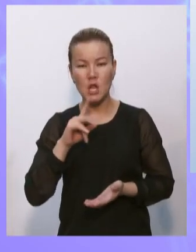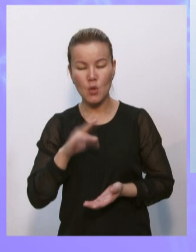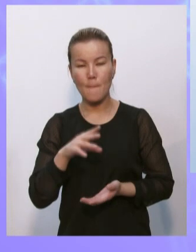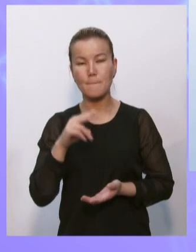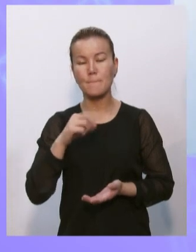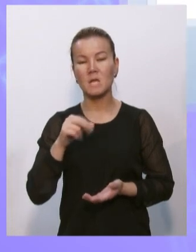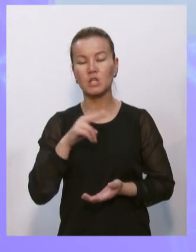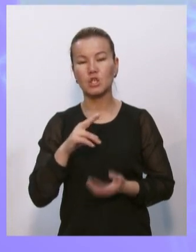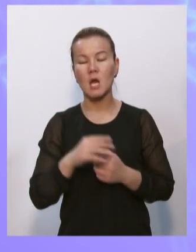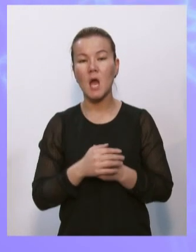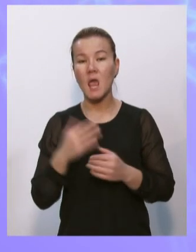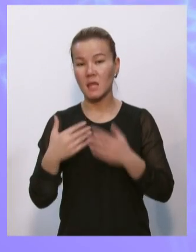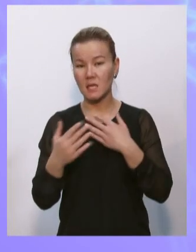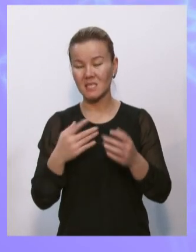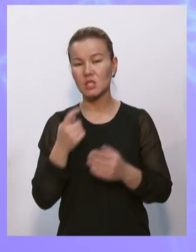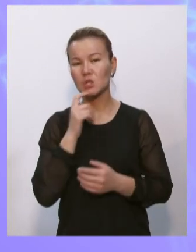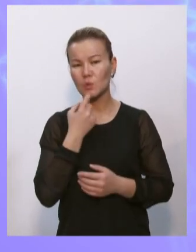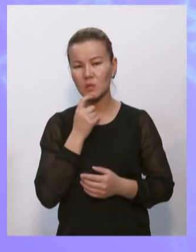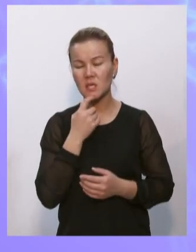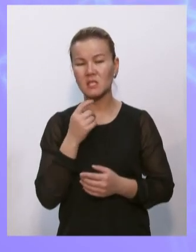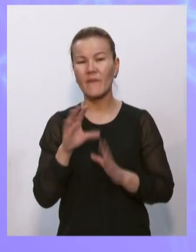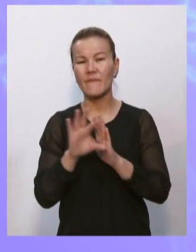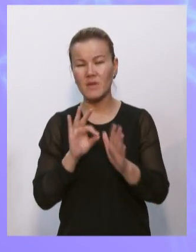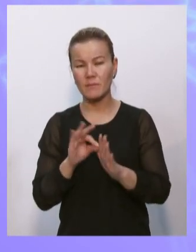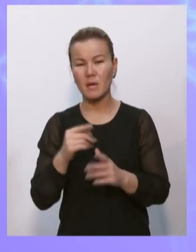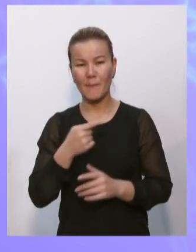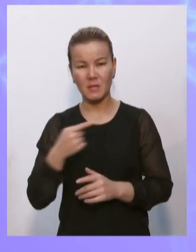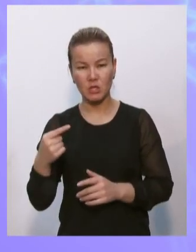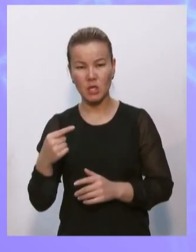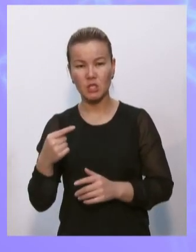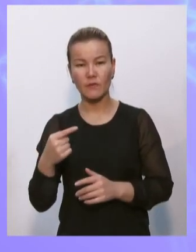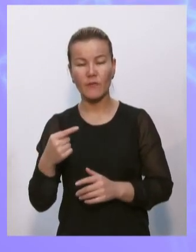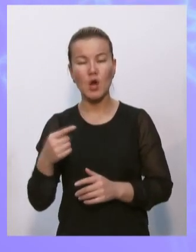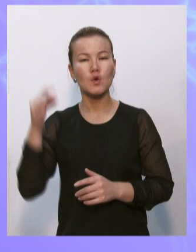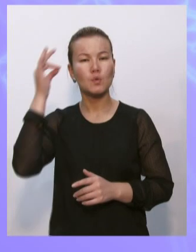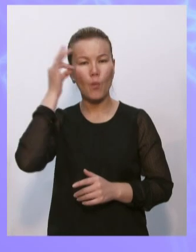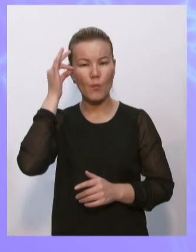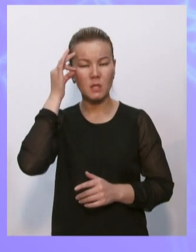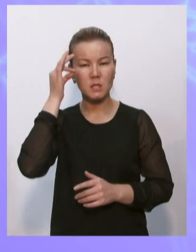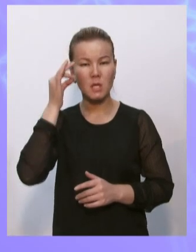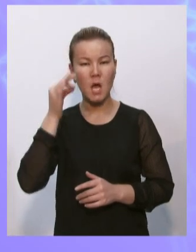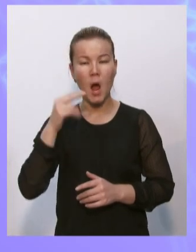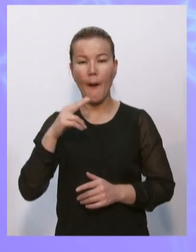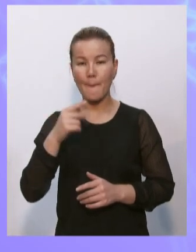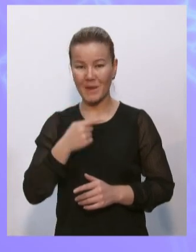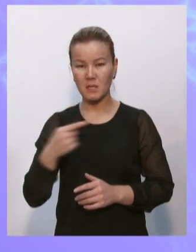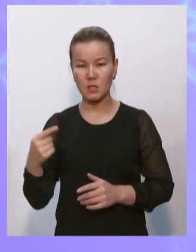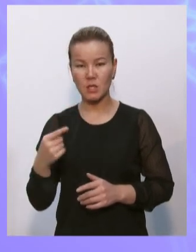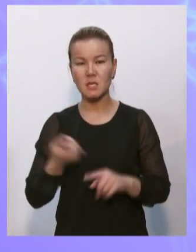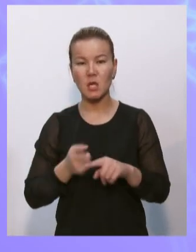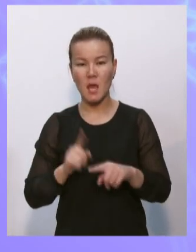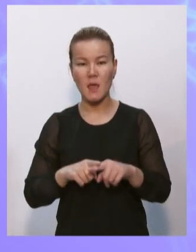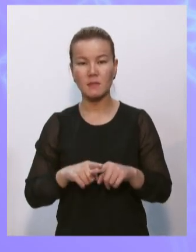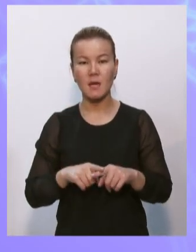падеже. Если затрудняетесь в выборе подлежащего, вспомните, подлежащее –